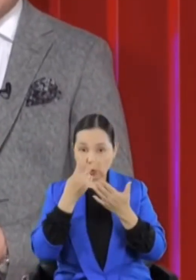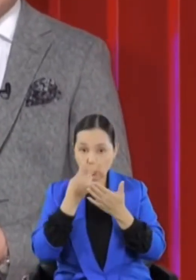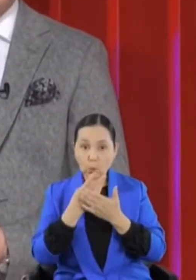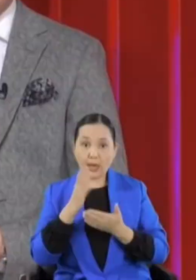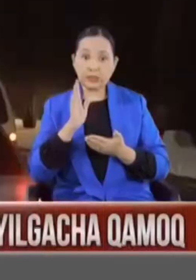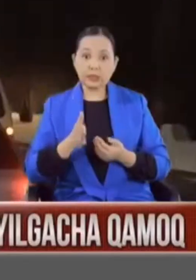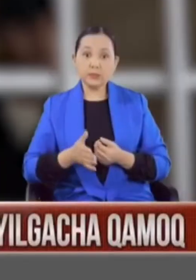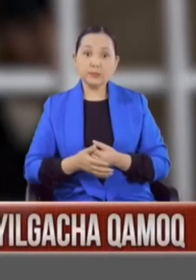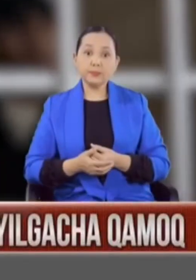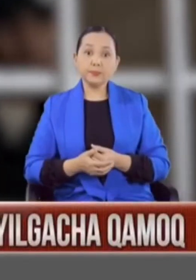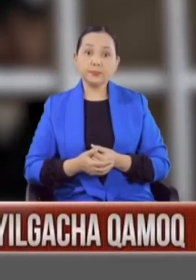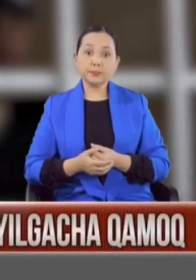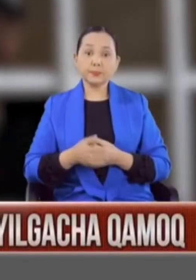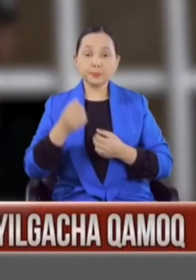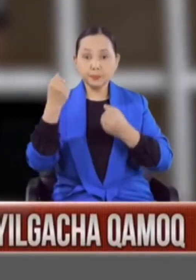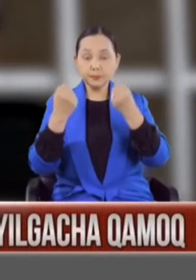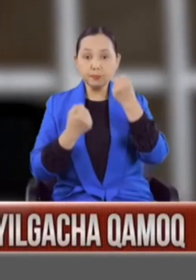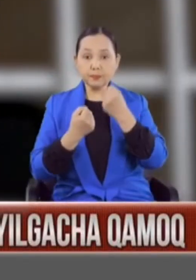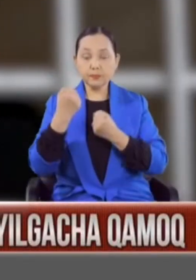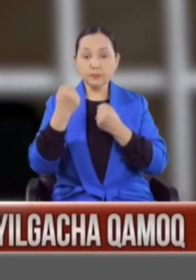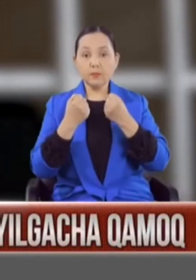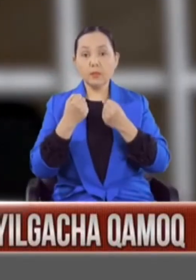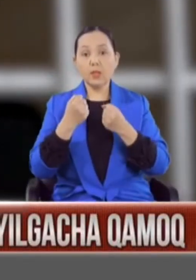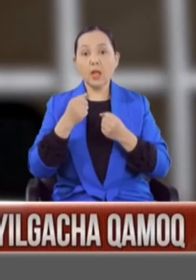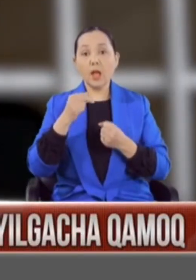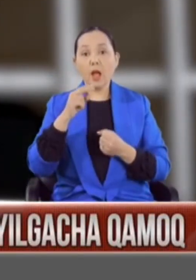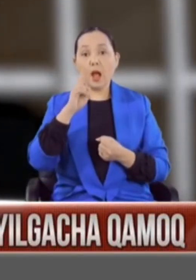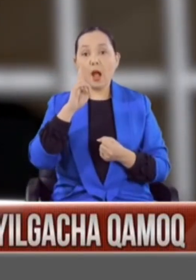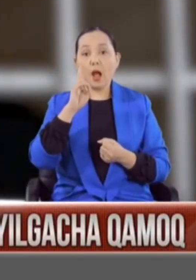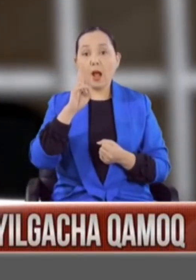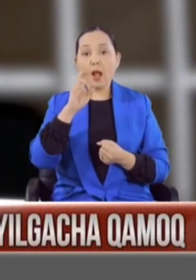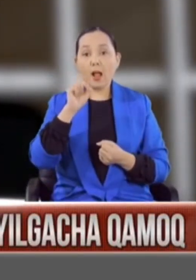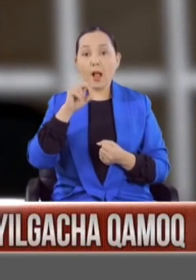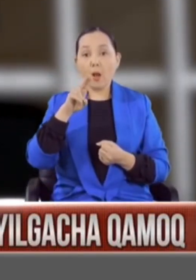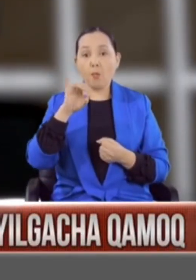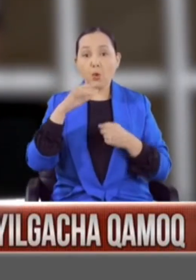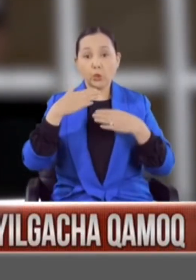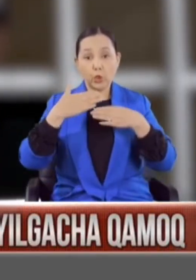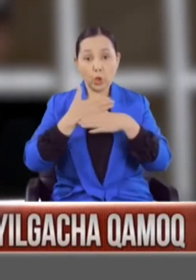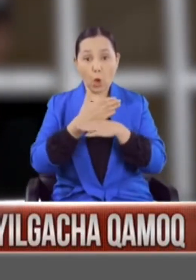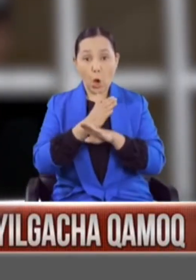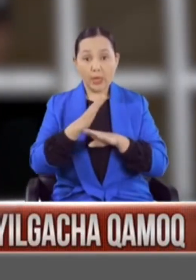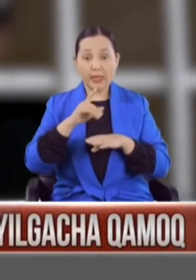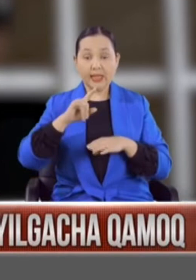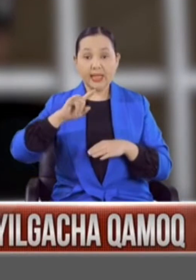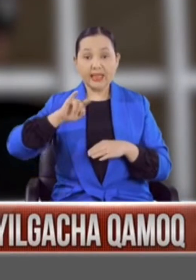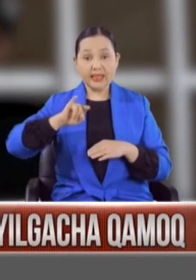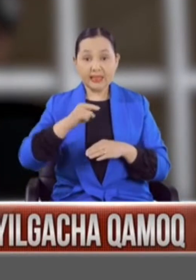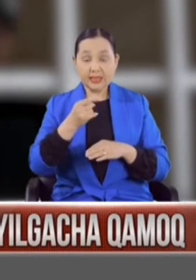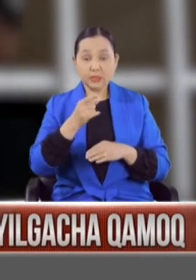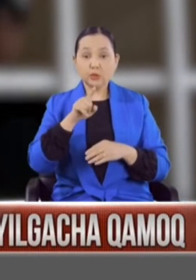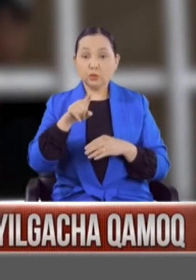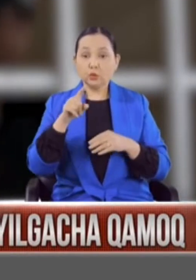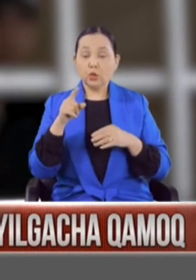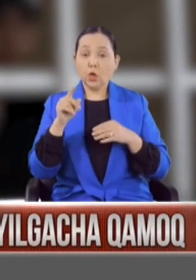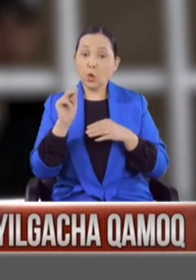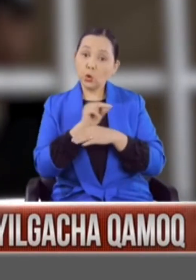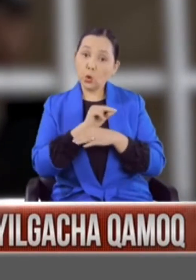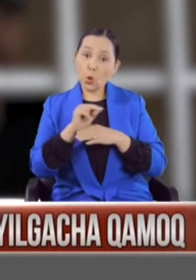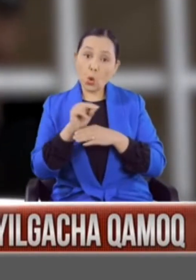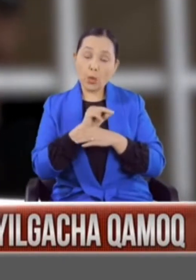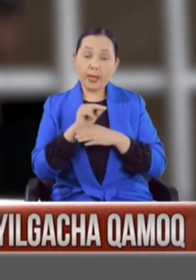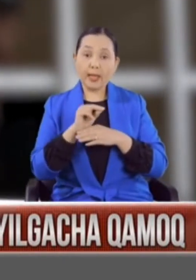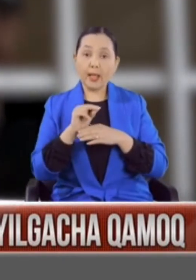ko'rasiz. Mashinani oldi kapoti yorilgan trejini ketgan uchun o'shani to'g'irlab